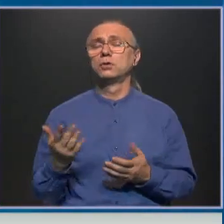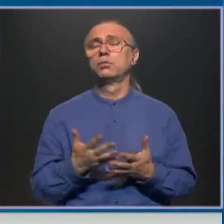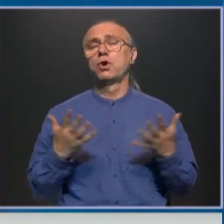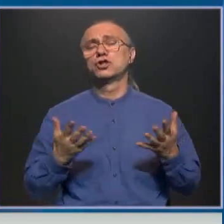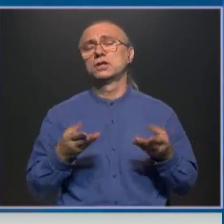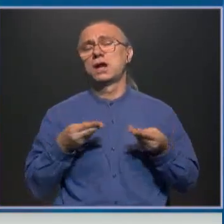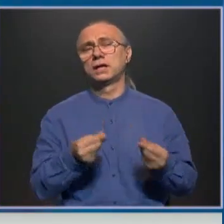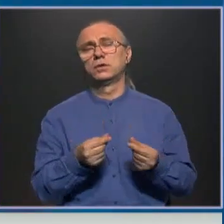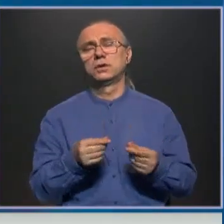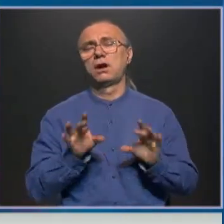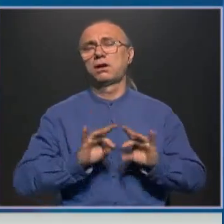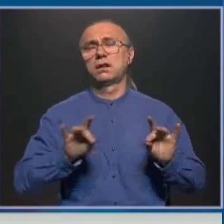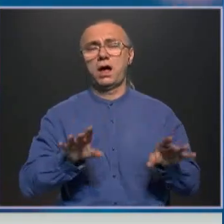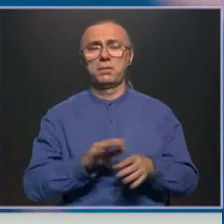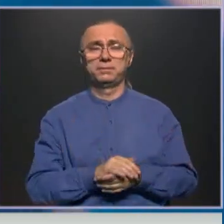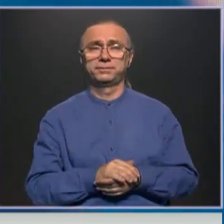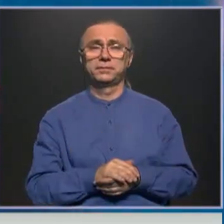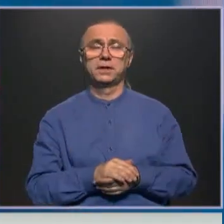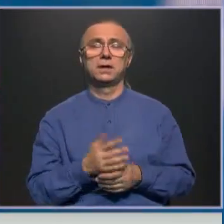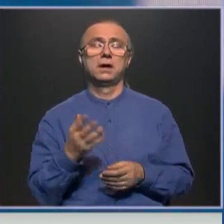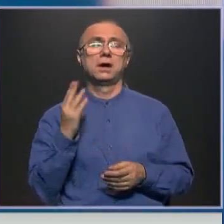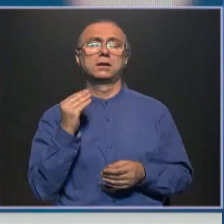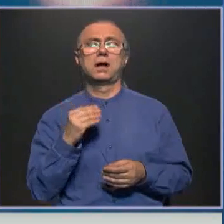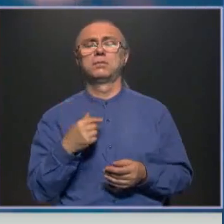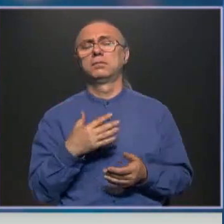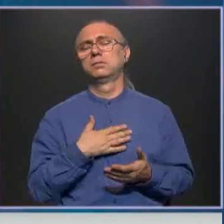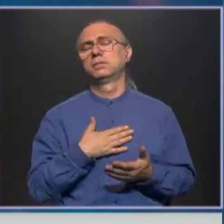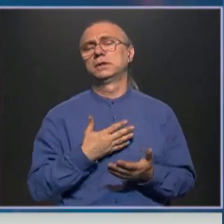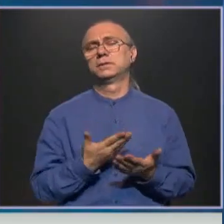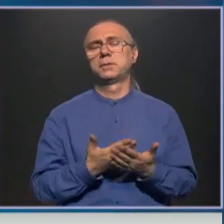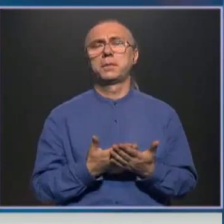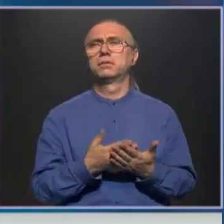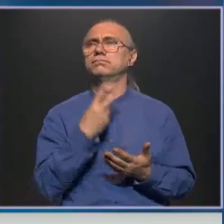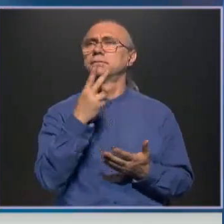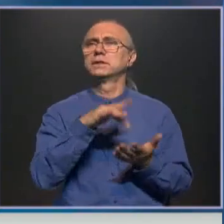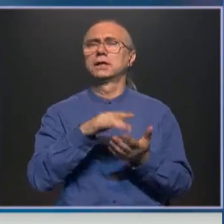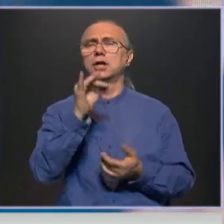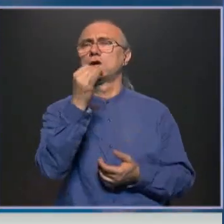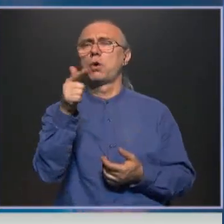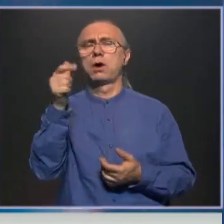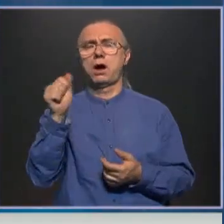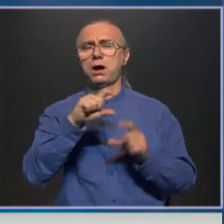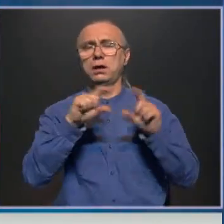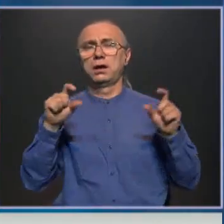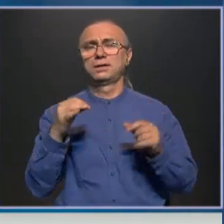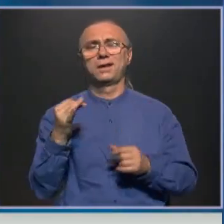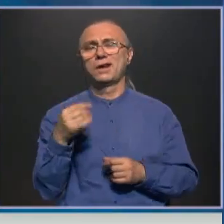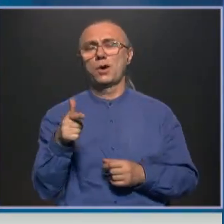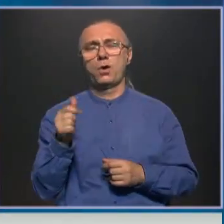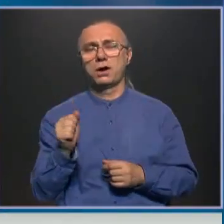реклама. Вот по сути, мы же, когда идем в фитнес-центр и видим там написано «йога», это ж не йога из Индии, это